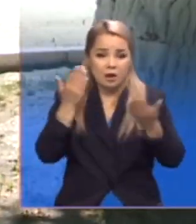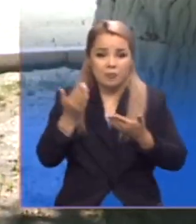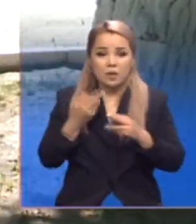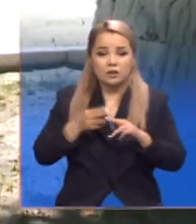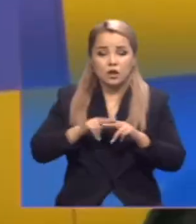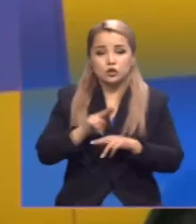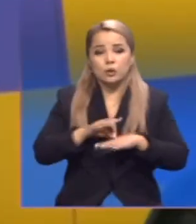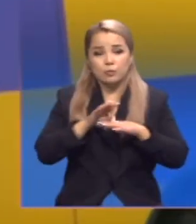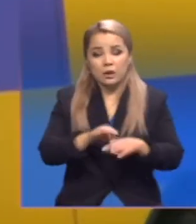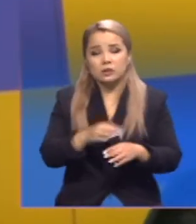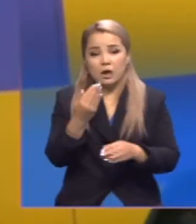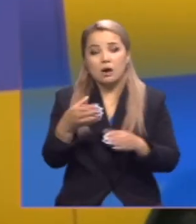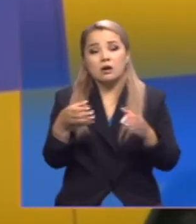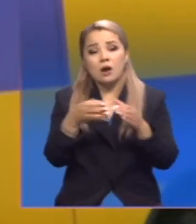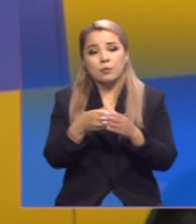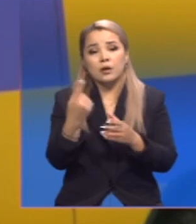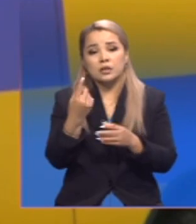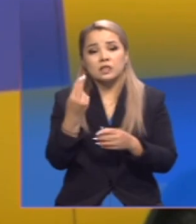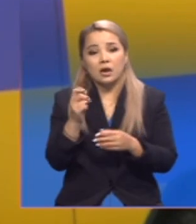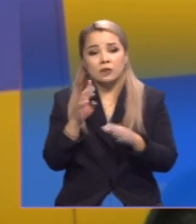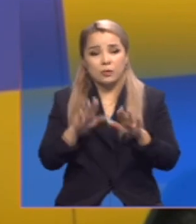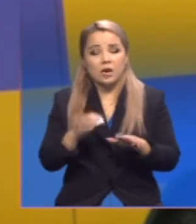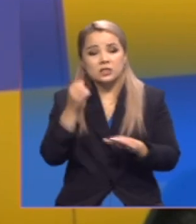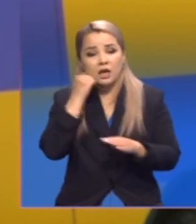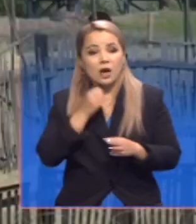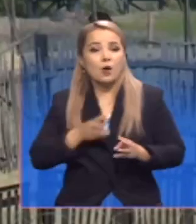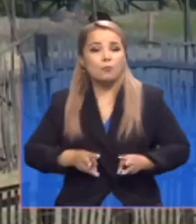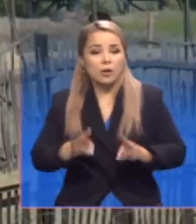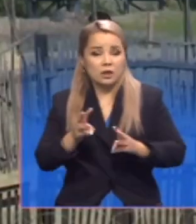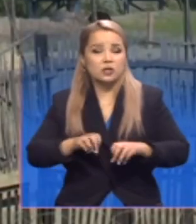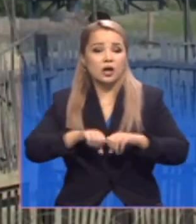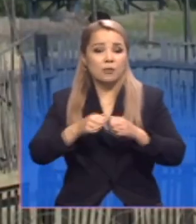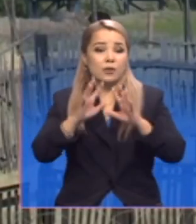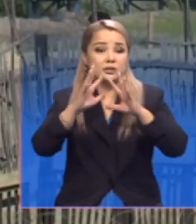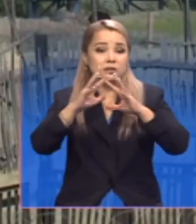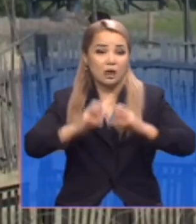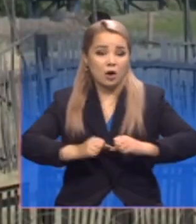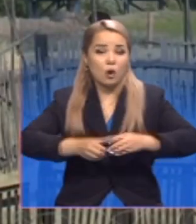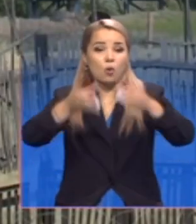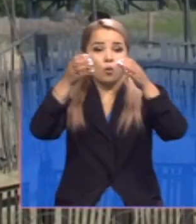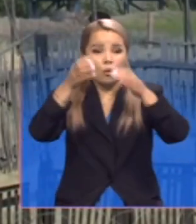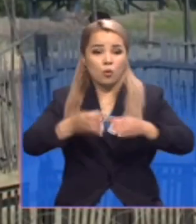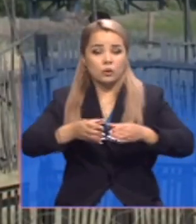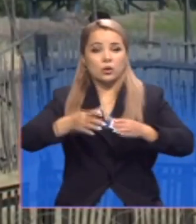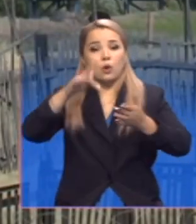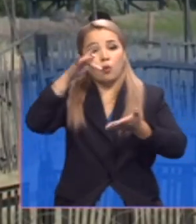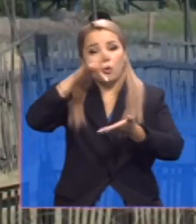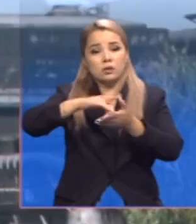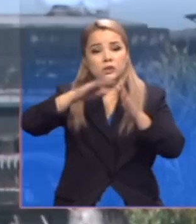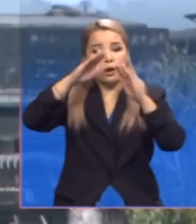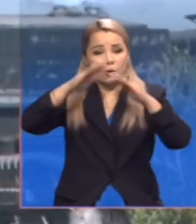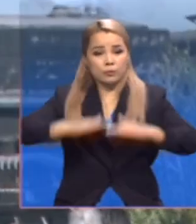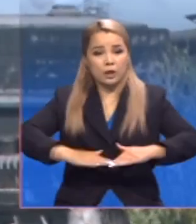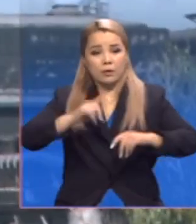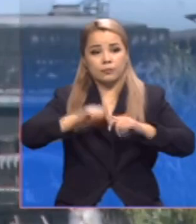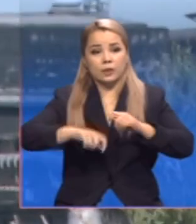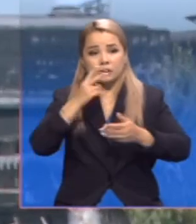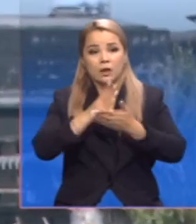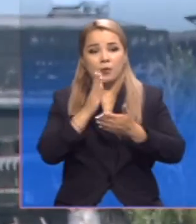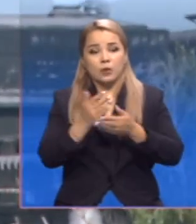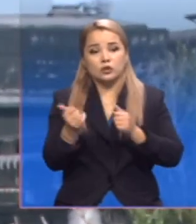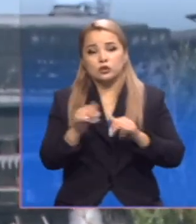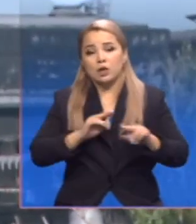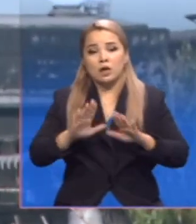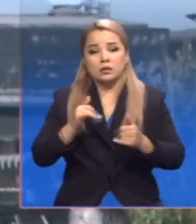Жұмысшылар комбинаттағы цехтардың бірінде ескі пешті бұзып жатқанда төбесі ортасына опырылып түскен. Қазір қайғылы оқиға